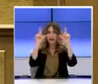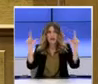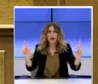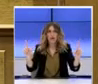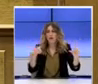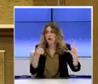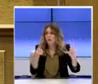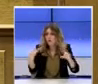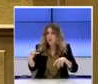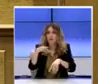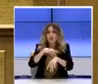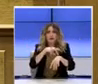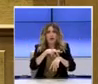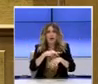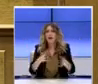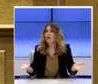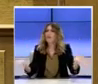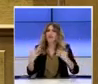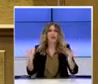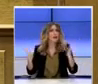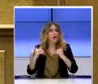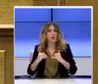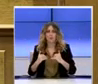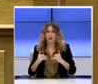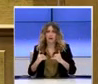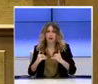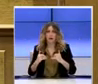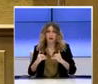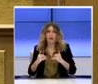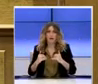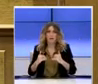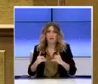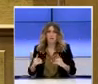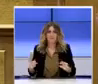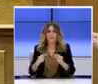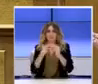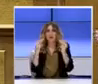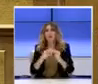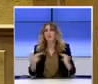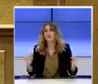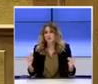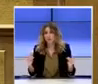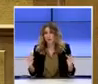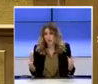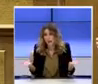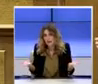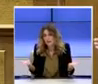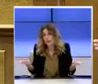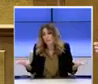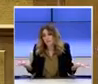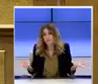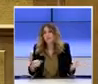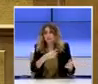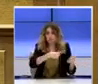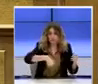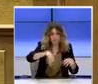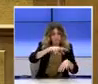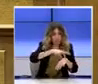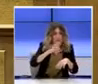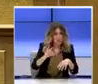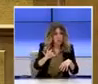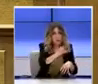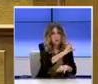πιθανότατα ο αριθμός αυτός των θανάτων να αναφέρεται σε πραγματικό αριθμό κρουσμάτων πολύ μεγαλύτερο από αυτό που καταγράφεται διαρκώς.